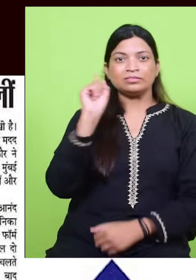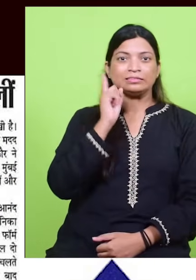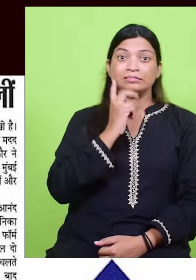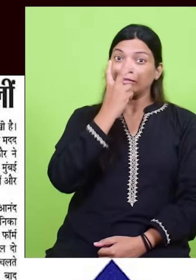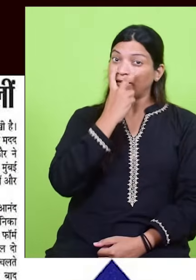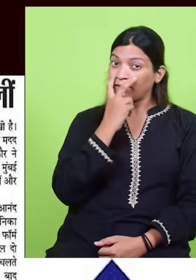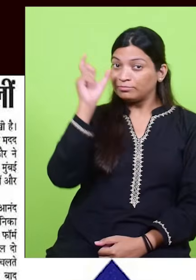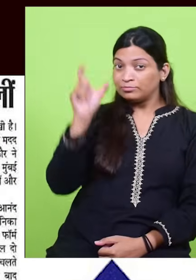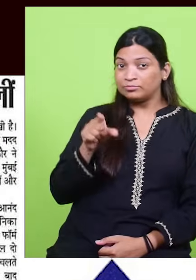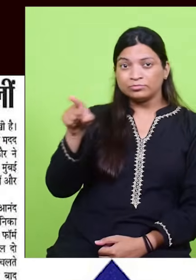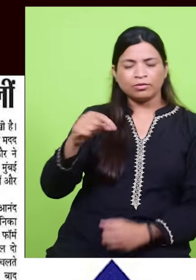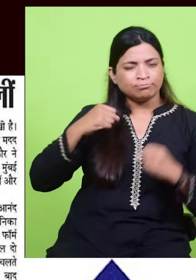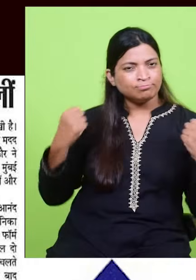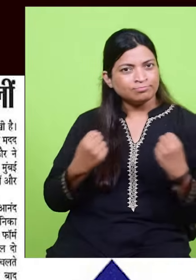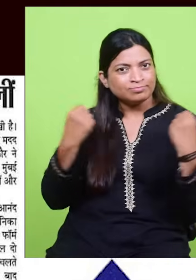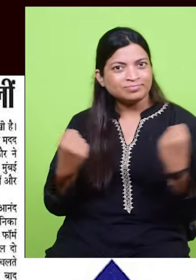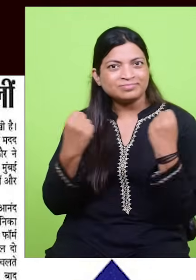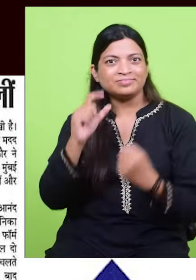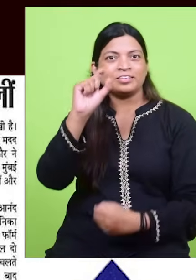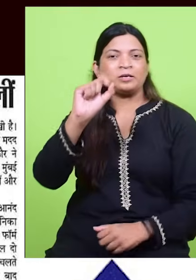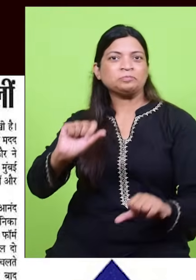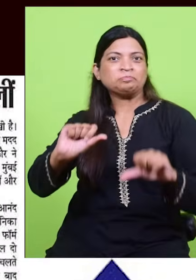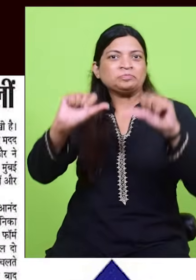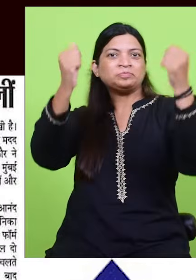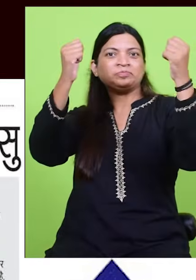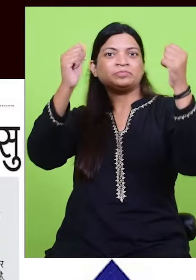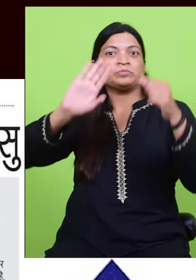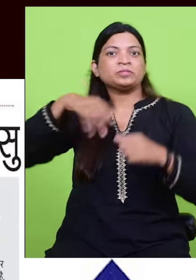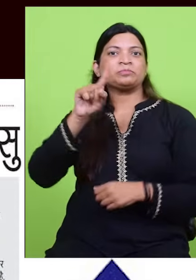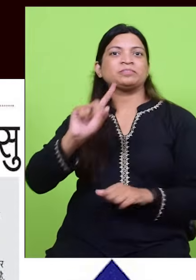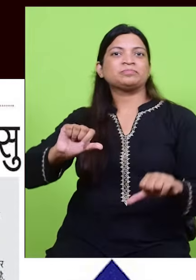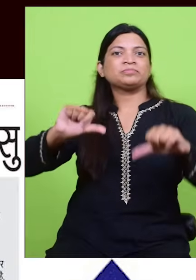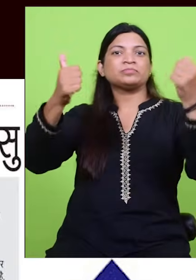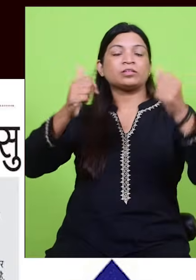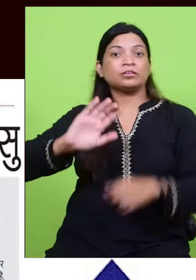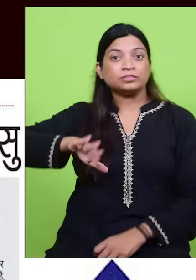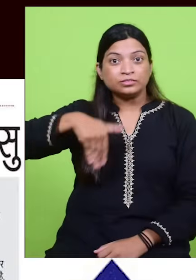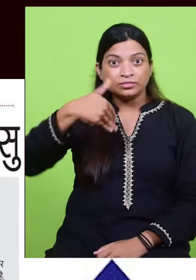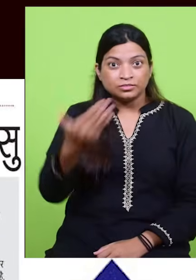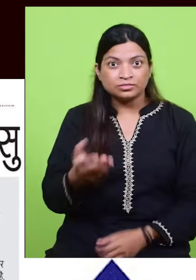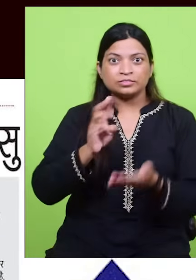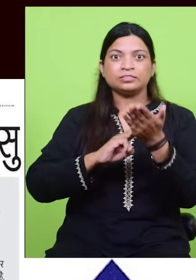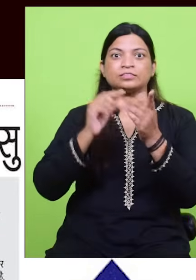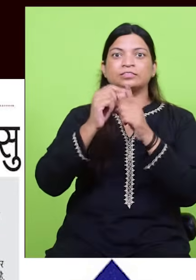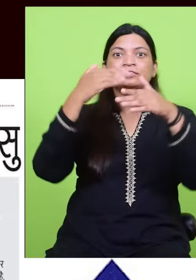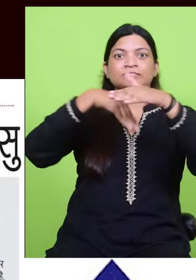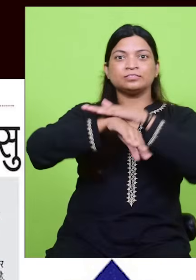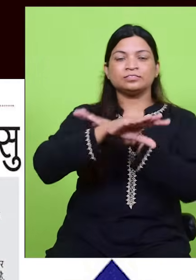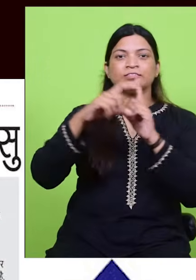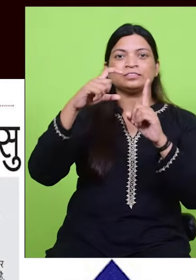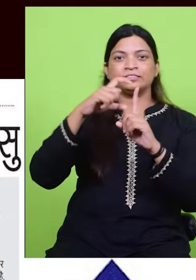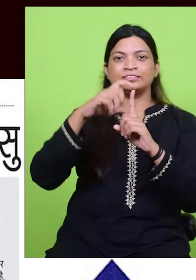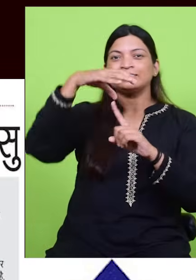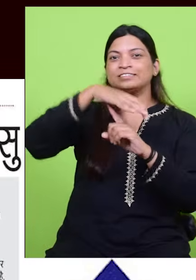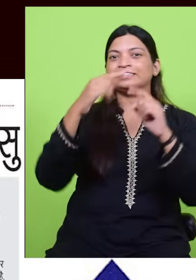करते हुए पहले 10वीं फिर 12वीं परीक्षा उत्तीर्ण की और फिर मध्य प्रदेश के वाणिज्य कर विभाग में